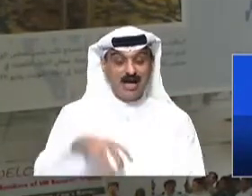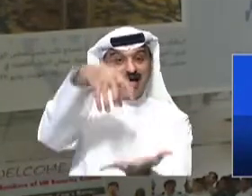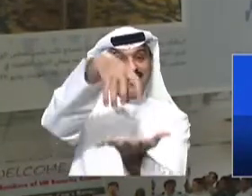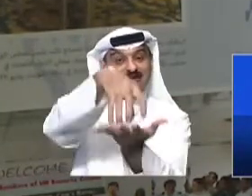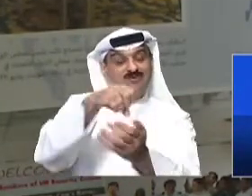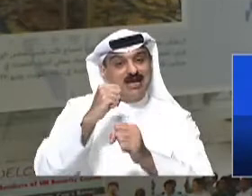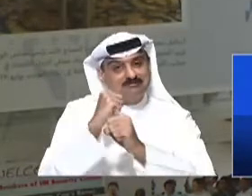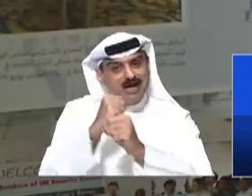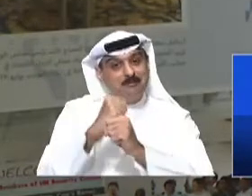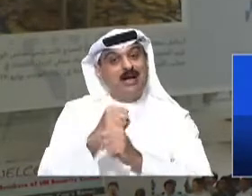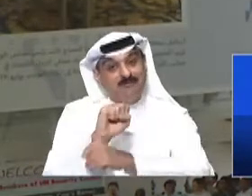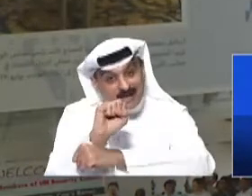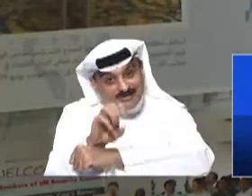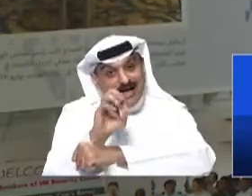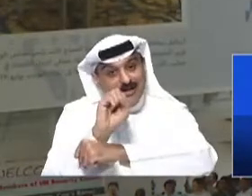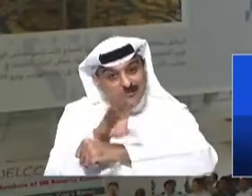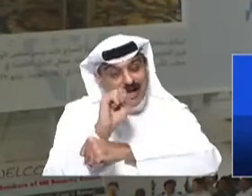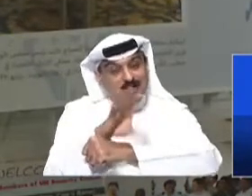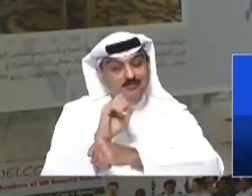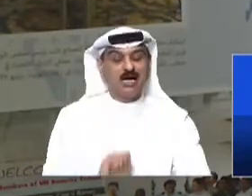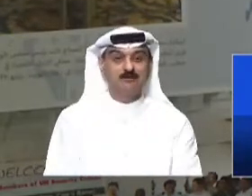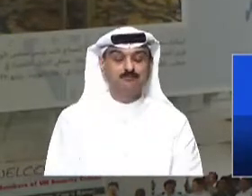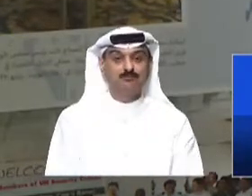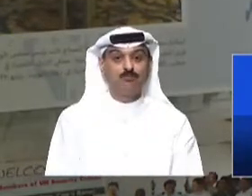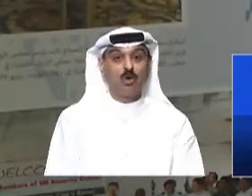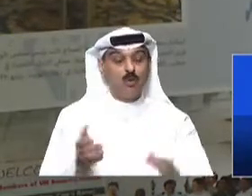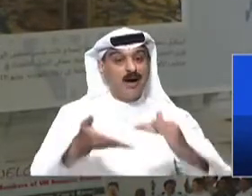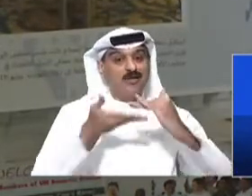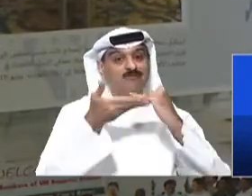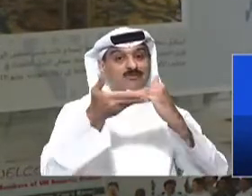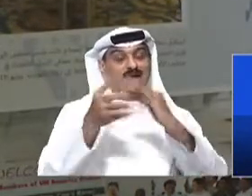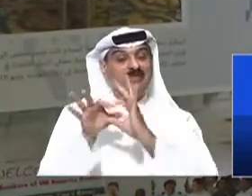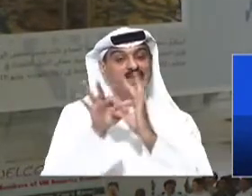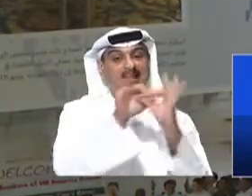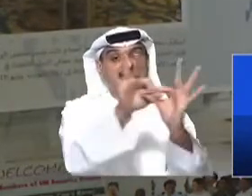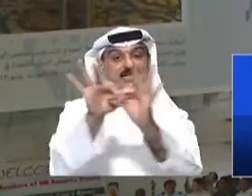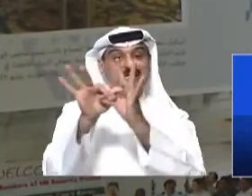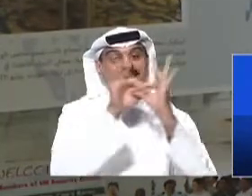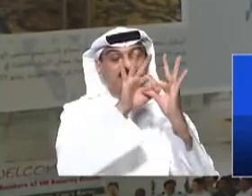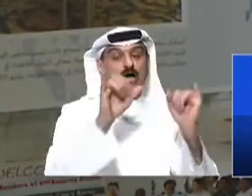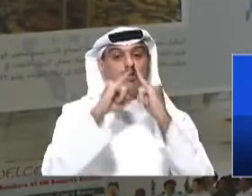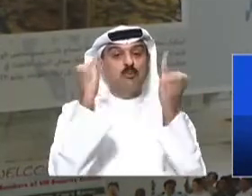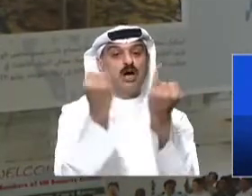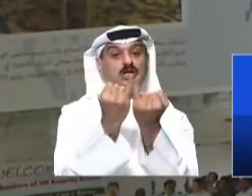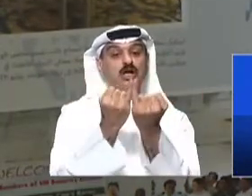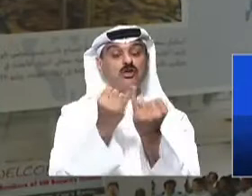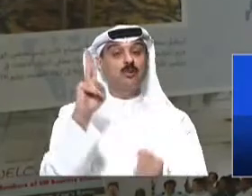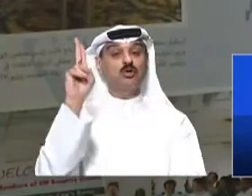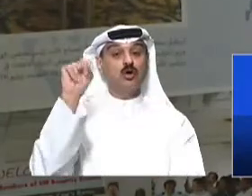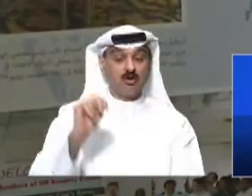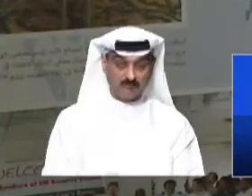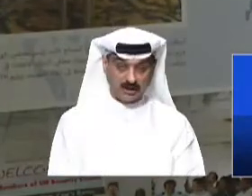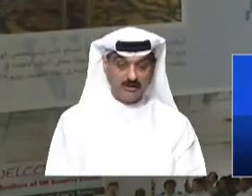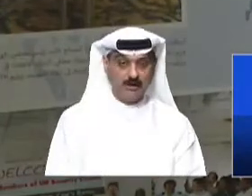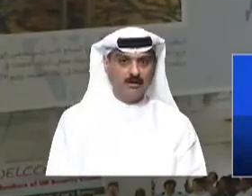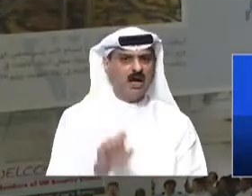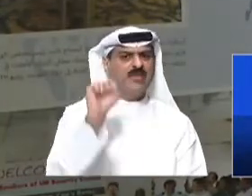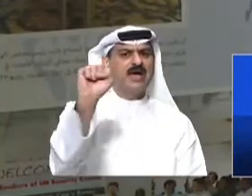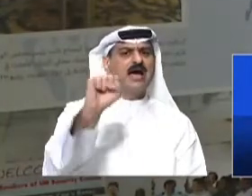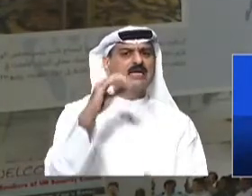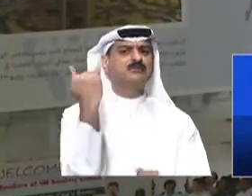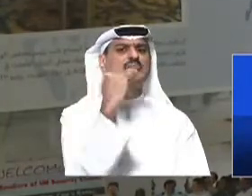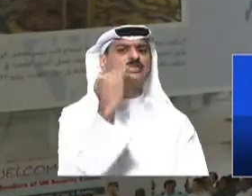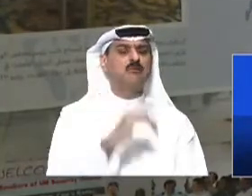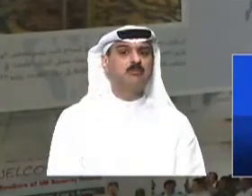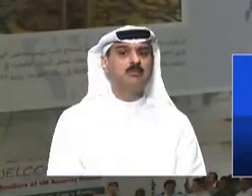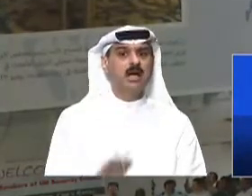لدور التعاون مع منظمات الأمم المتحدة المعنية بالشباب والطفولة وخاصة منظمة اليونيسف. شباب لديه مبادرات